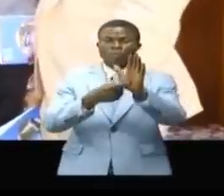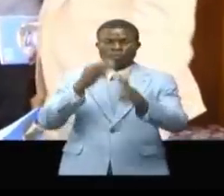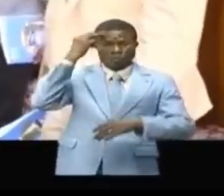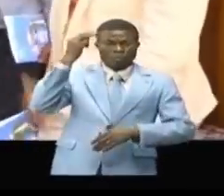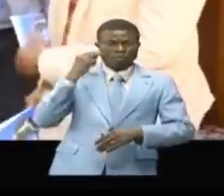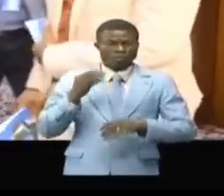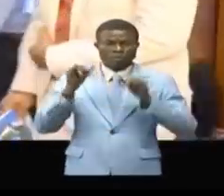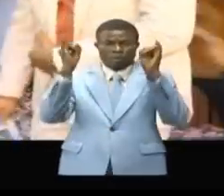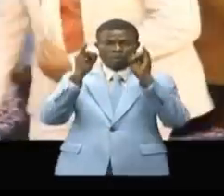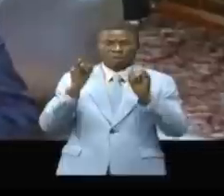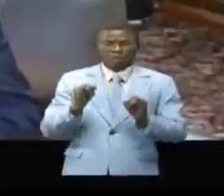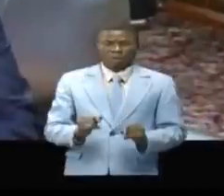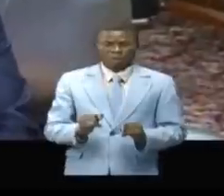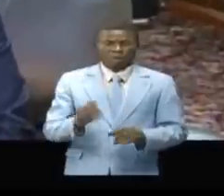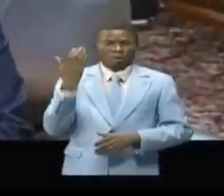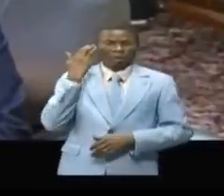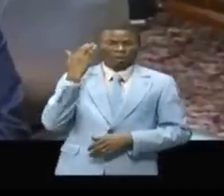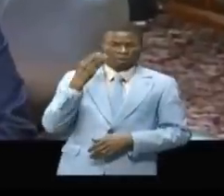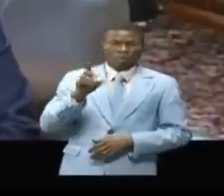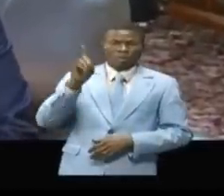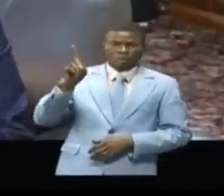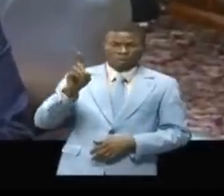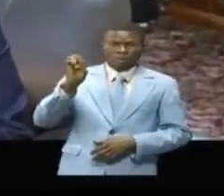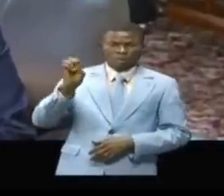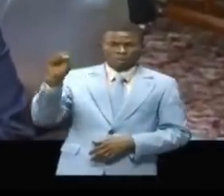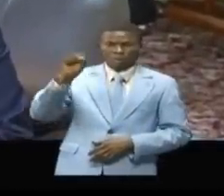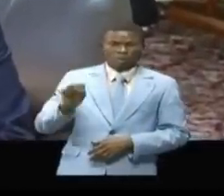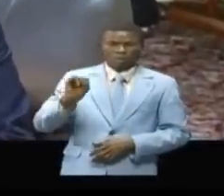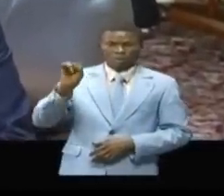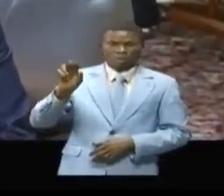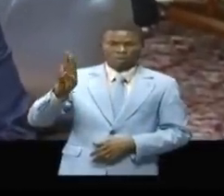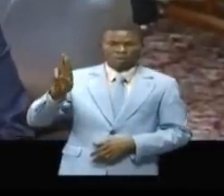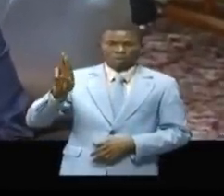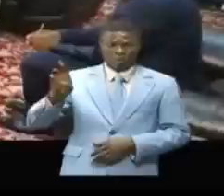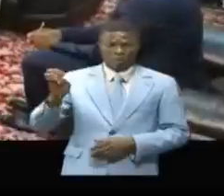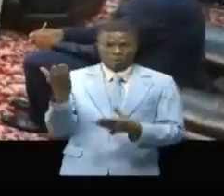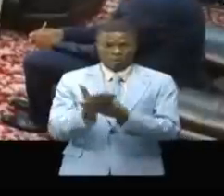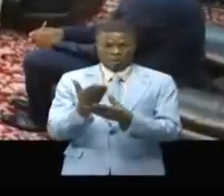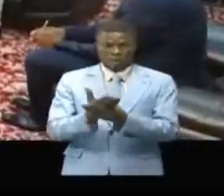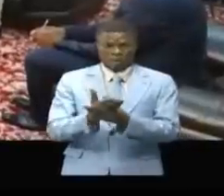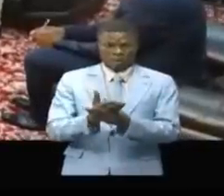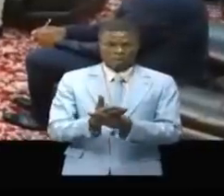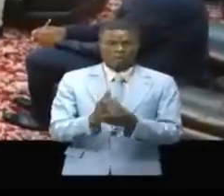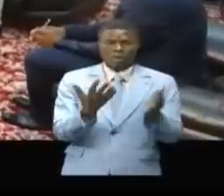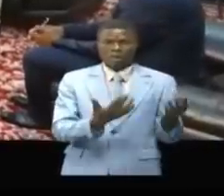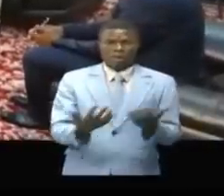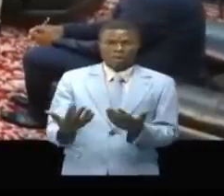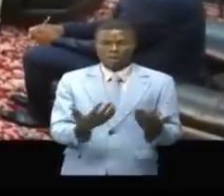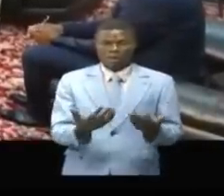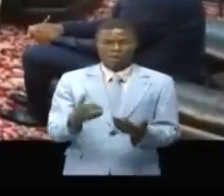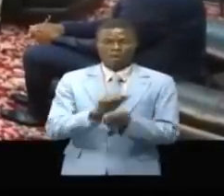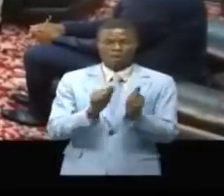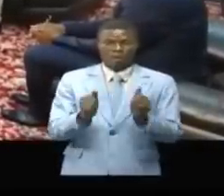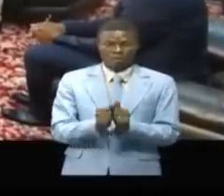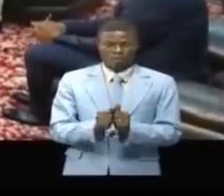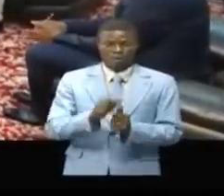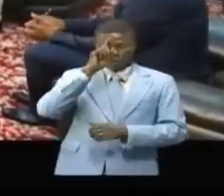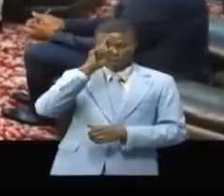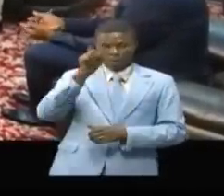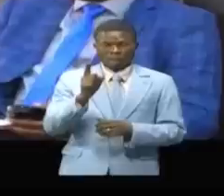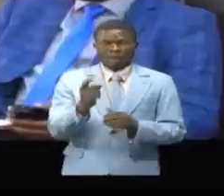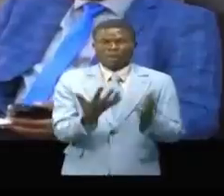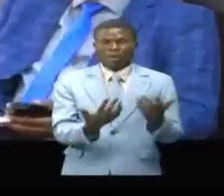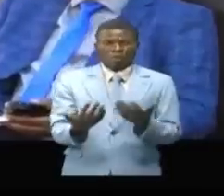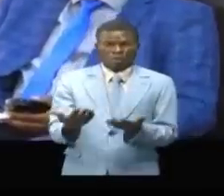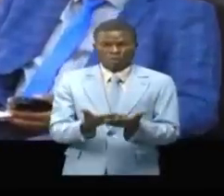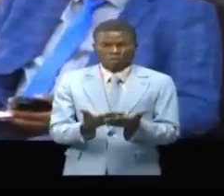du numérique Désiré Kashmir Kolongele Eberant les documents normatifs sur l'éthique en intelligence